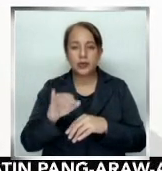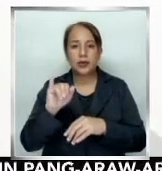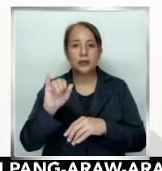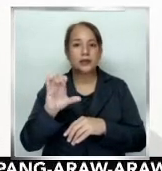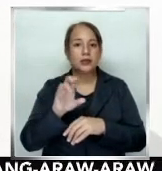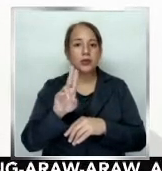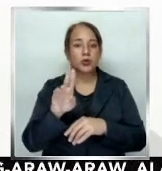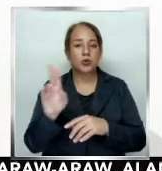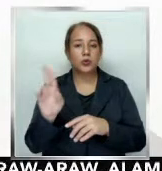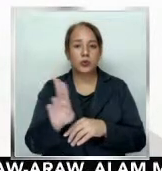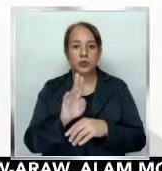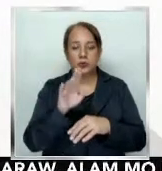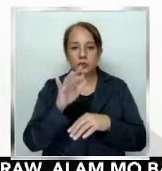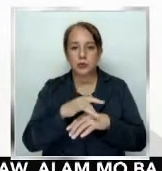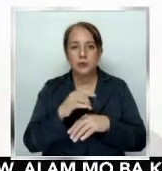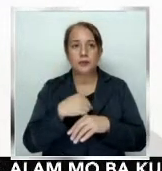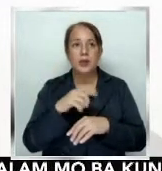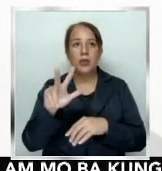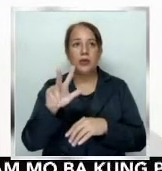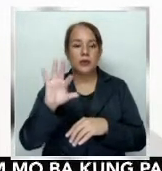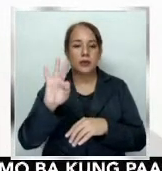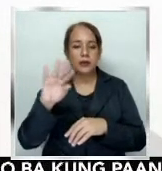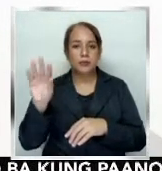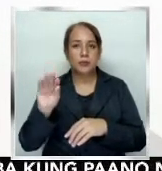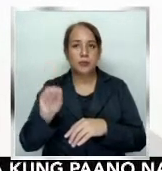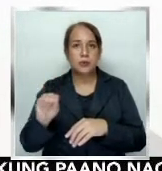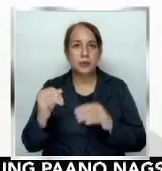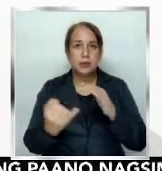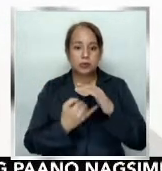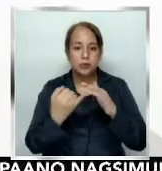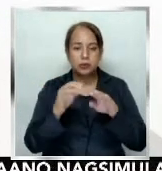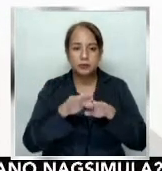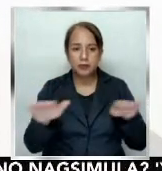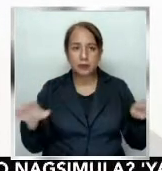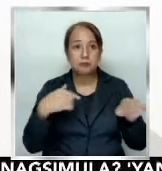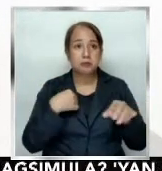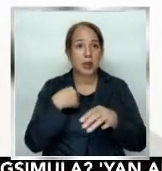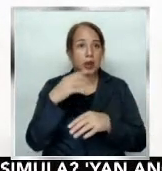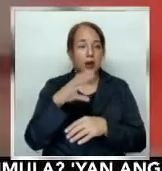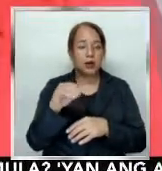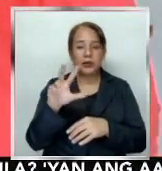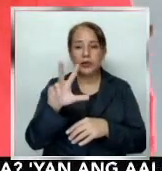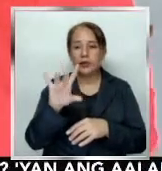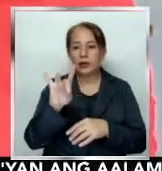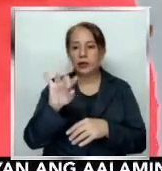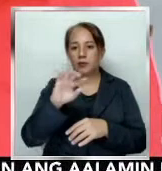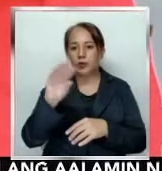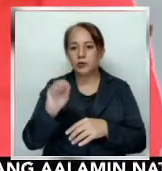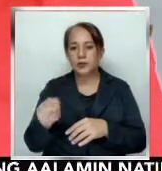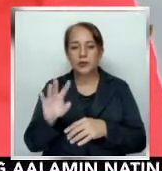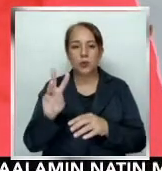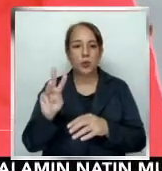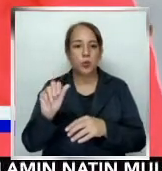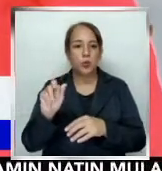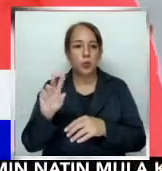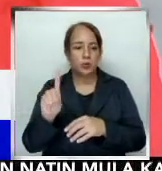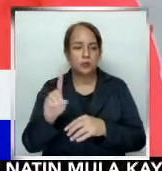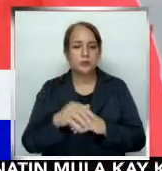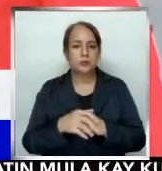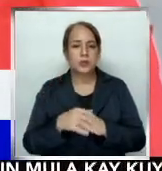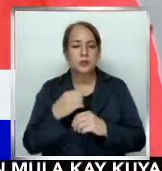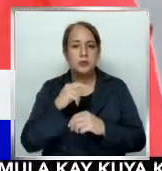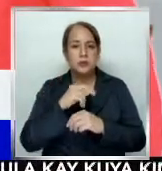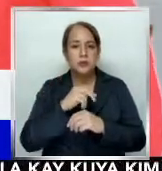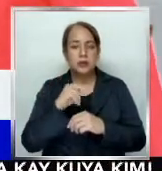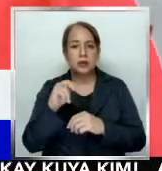puno, 39% ang mga isolation beds at 38% ang mga ward beds. Tanong namin sa National Task Force